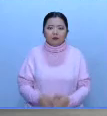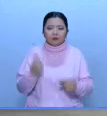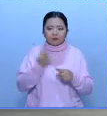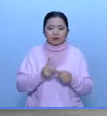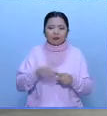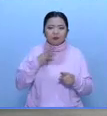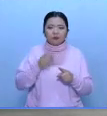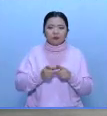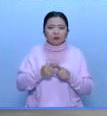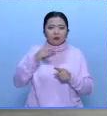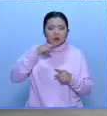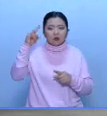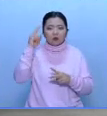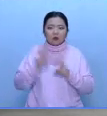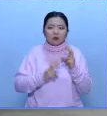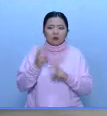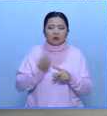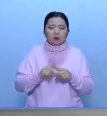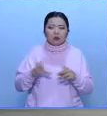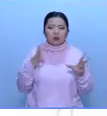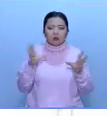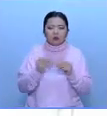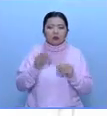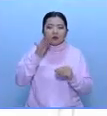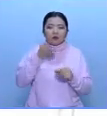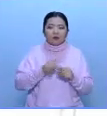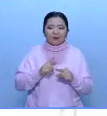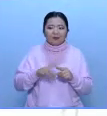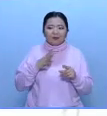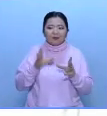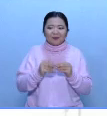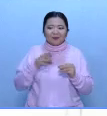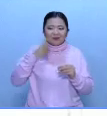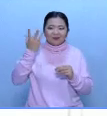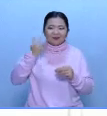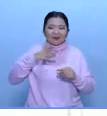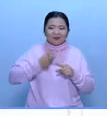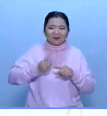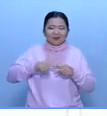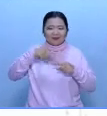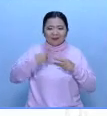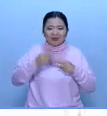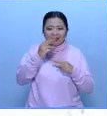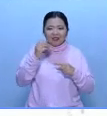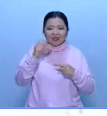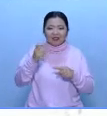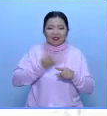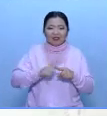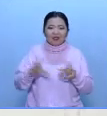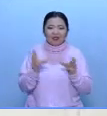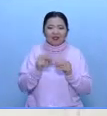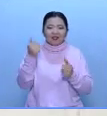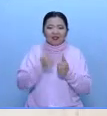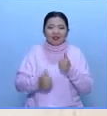Сонымен қатар Қазақстан электролиз зауыты кәсіпорнында да табиғатты қорғау шараларының тиімділігі жоғарылады. Цехтің анод монтажды